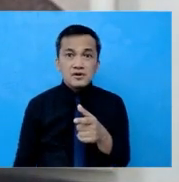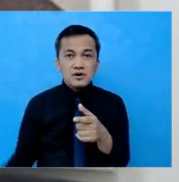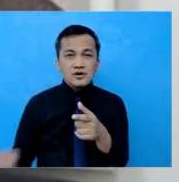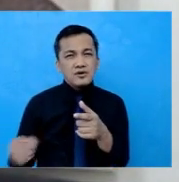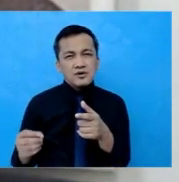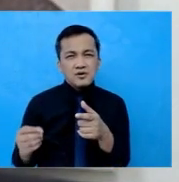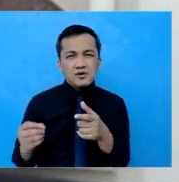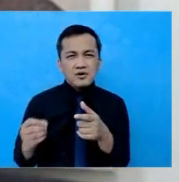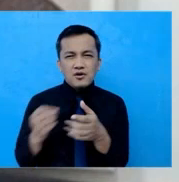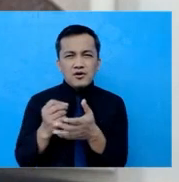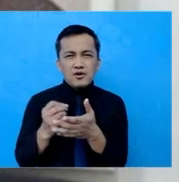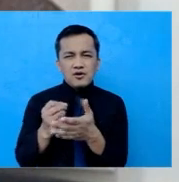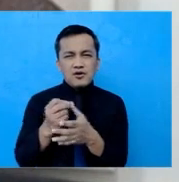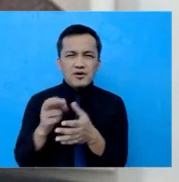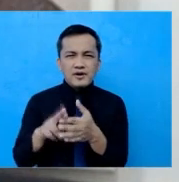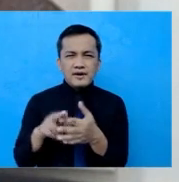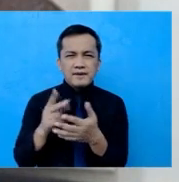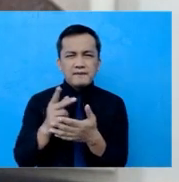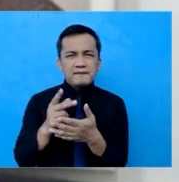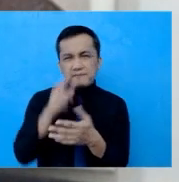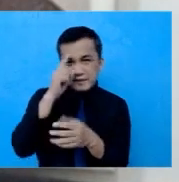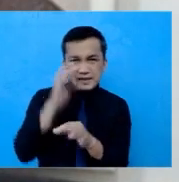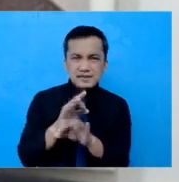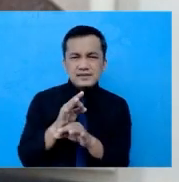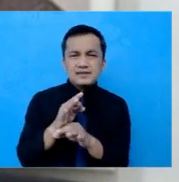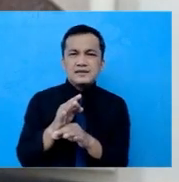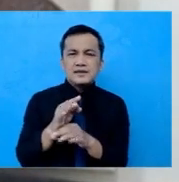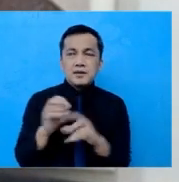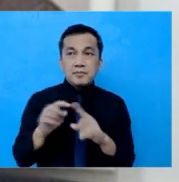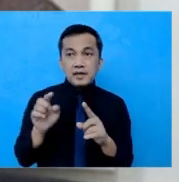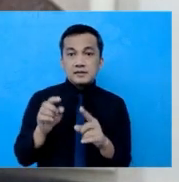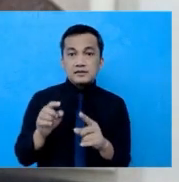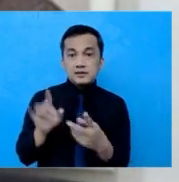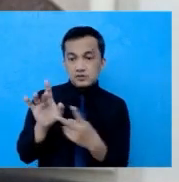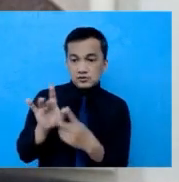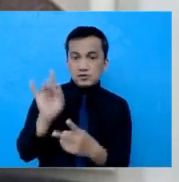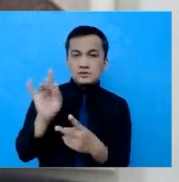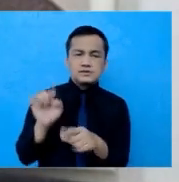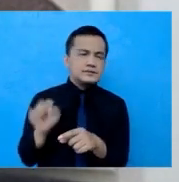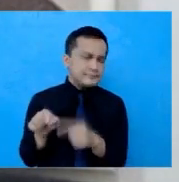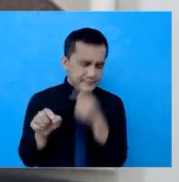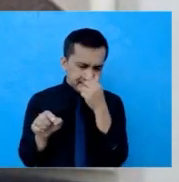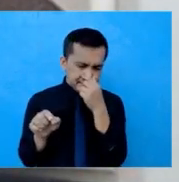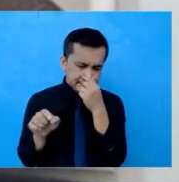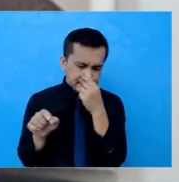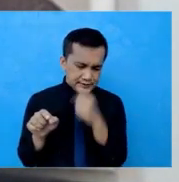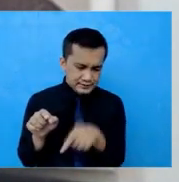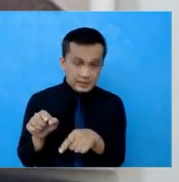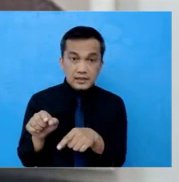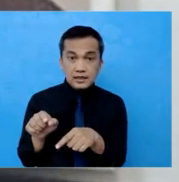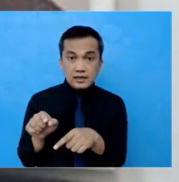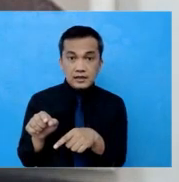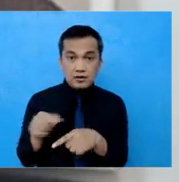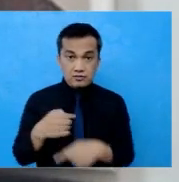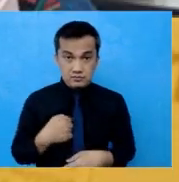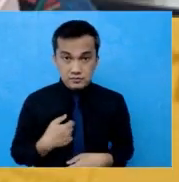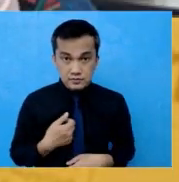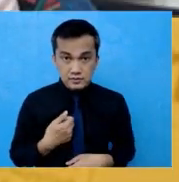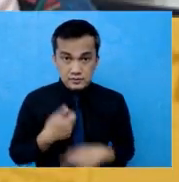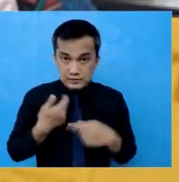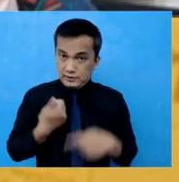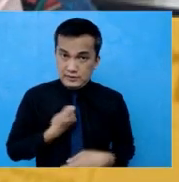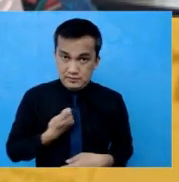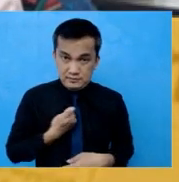Pero, yung choice na andun na rin yung ano eh, kung pinili mong makisama,